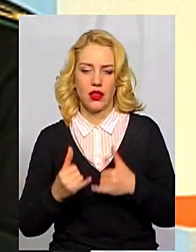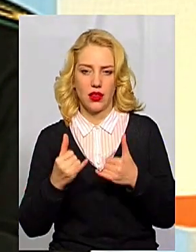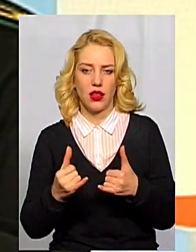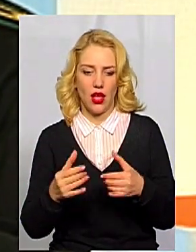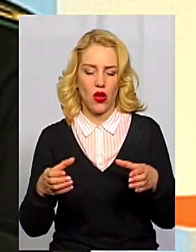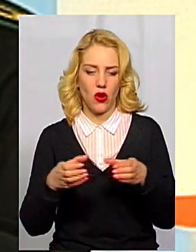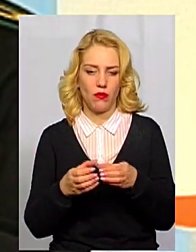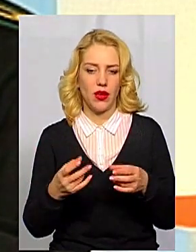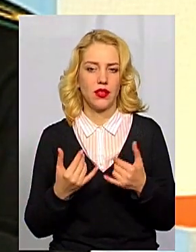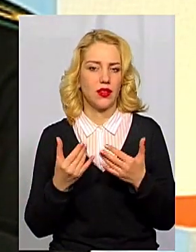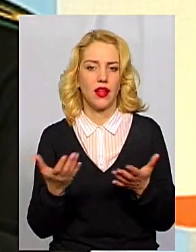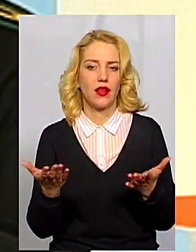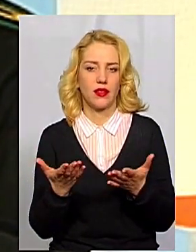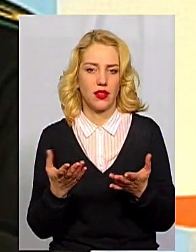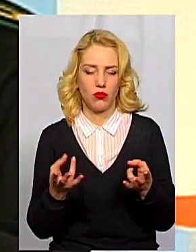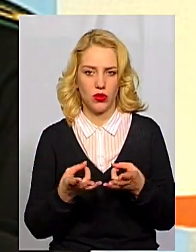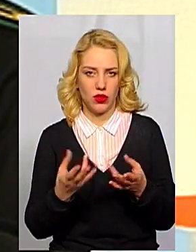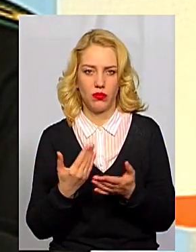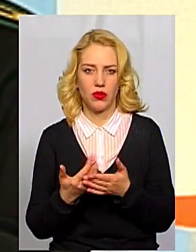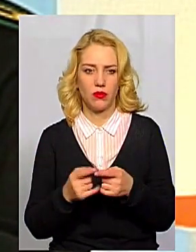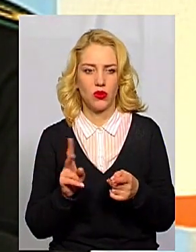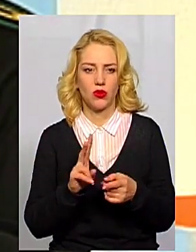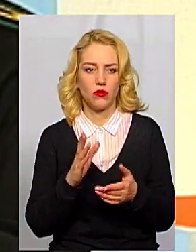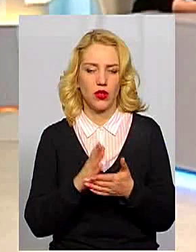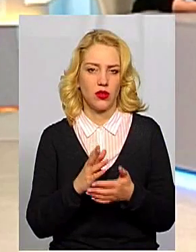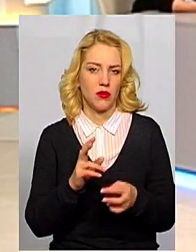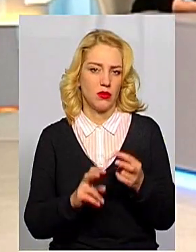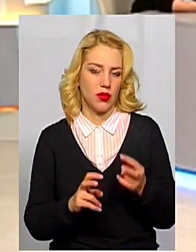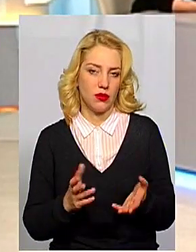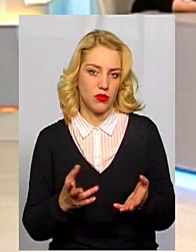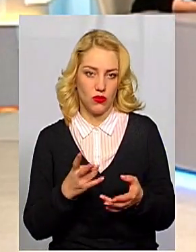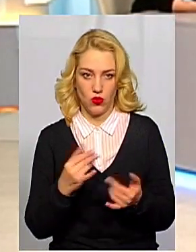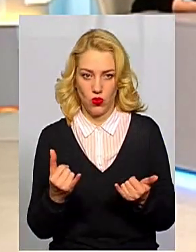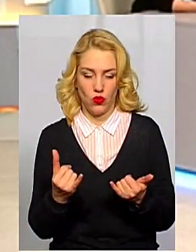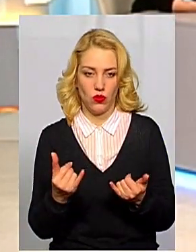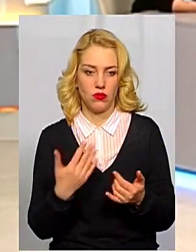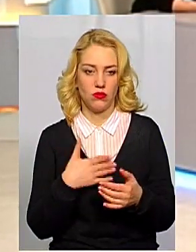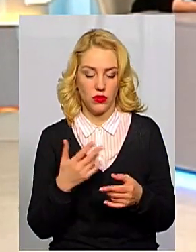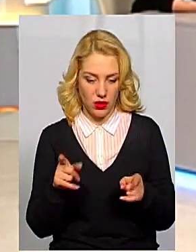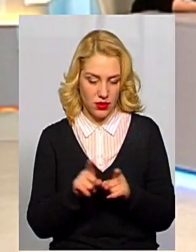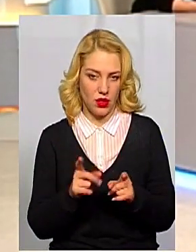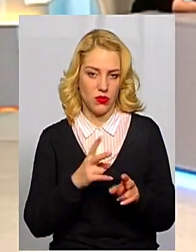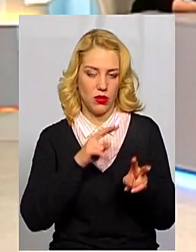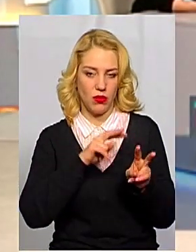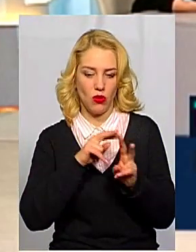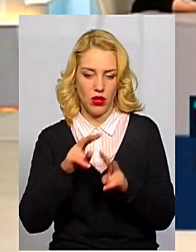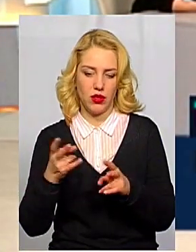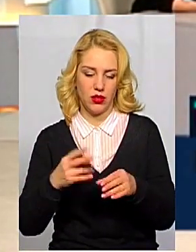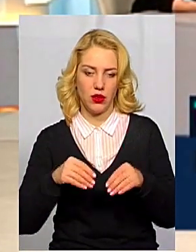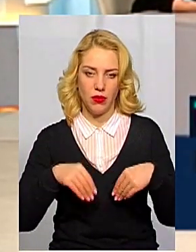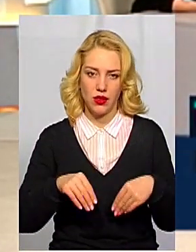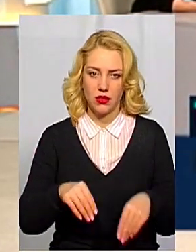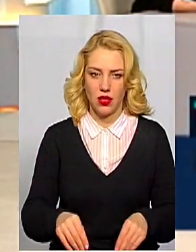потреб, для тих самих потреб, які зараз має підприємство, ну тоді з ним треба доглядати так само, треба насаджувати.